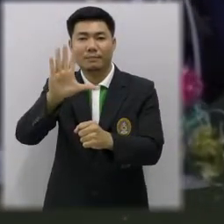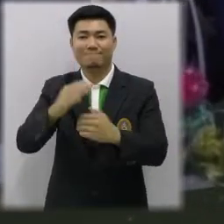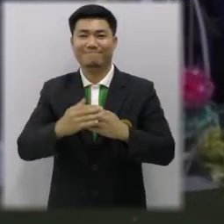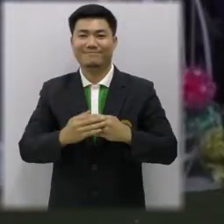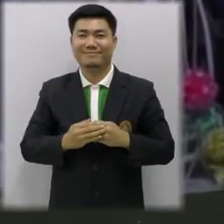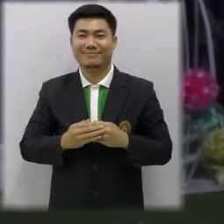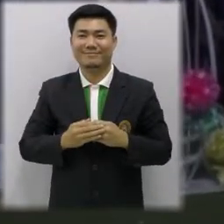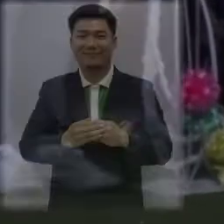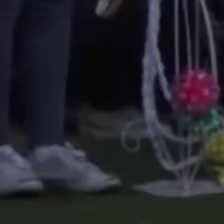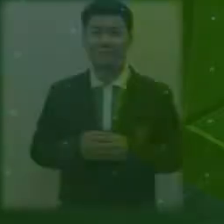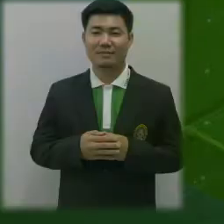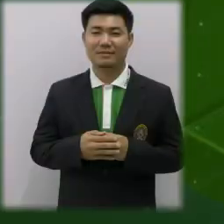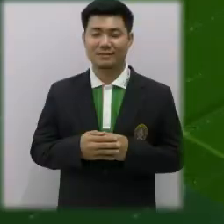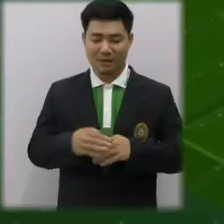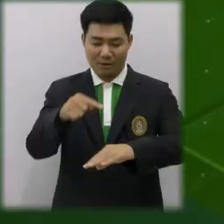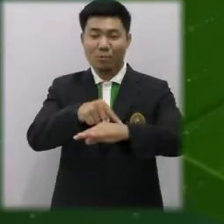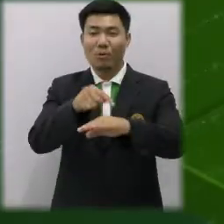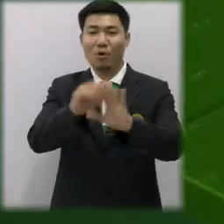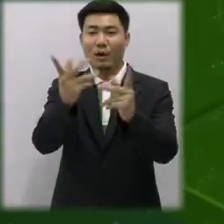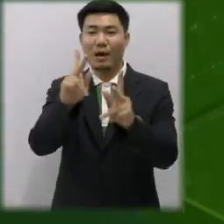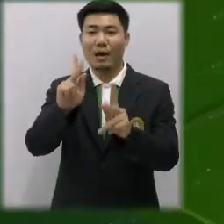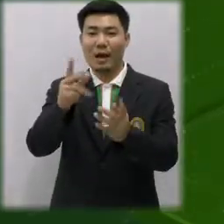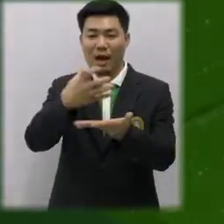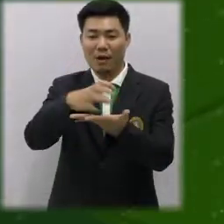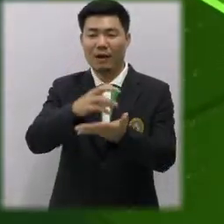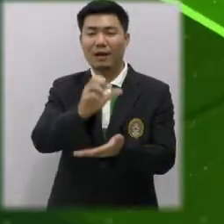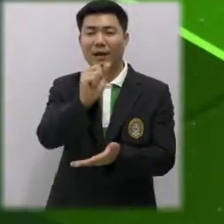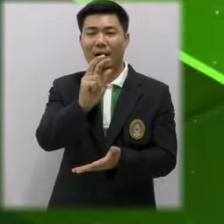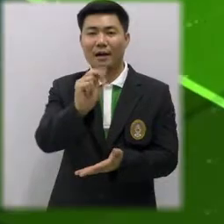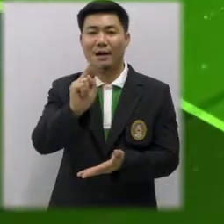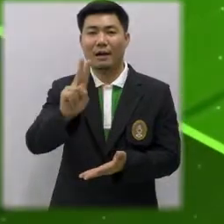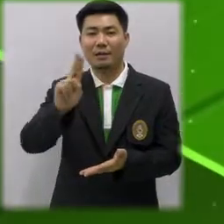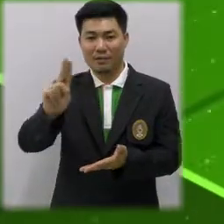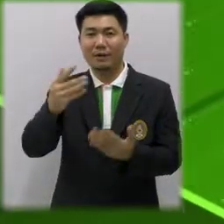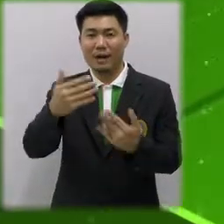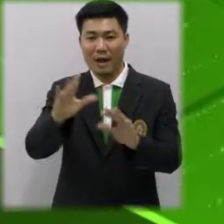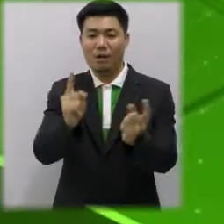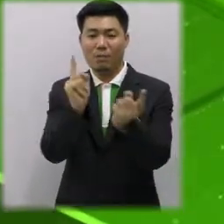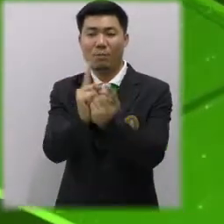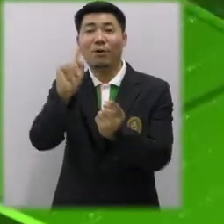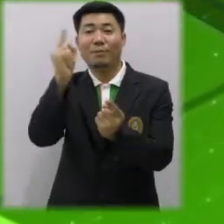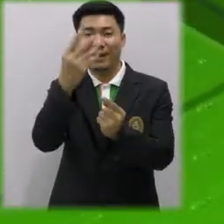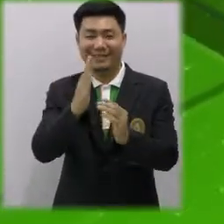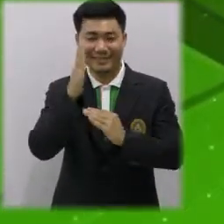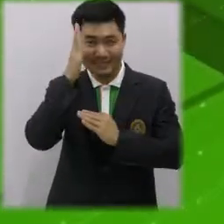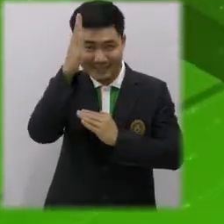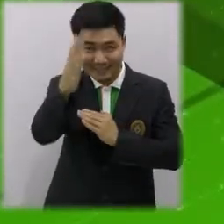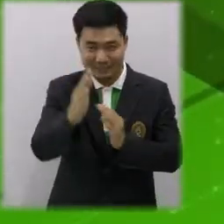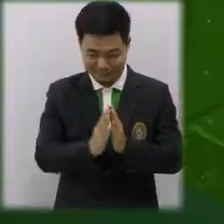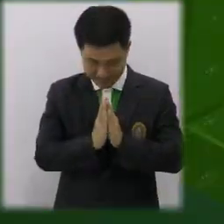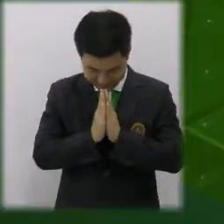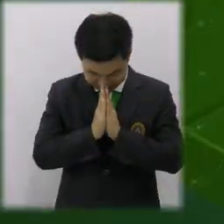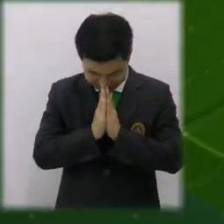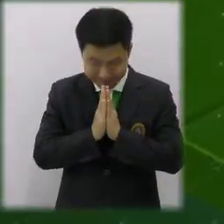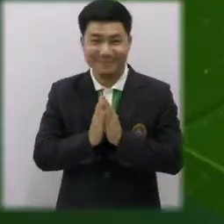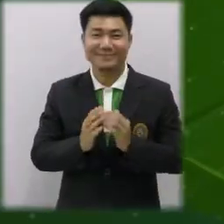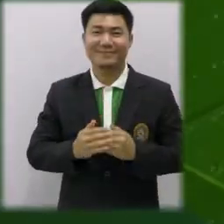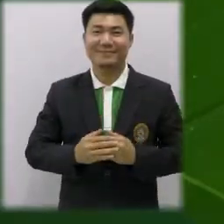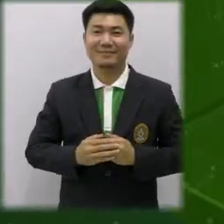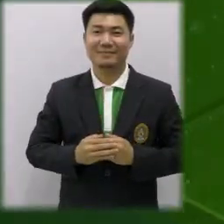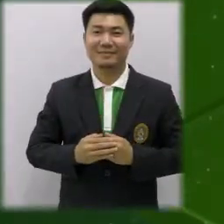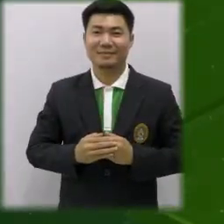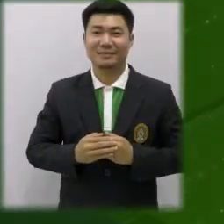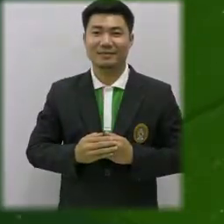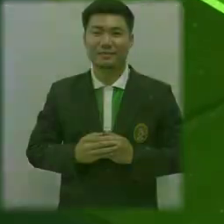ปีหมดเวลาของการรายงานข่าว SNRU News แล้วนะคะพบกันใหม่ในครั้งต่อไปสวัสดีค่ะ